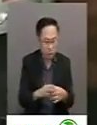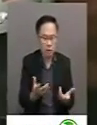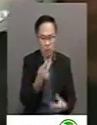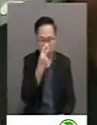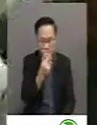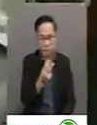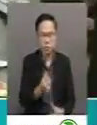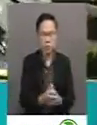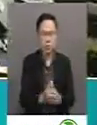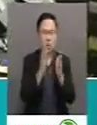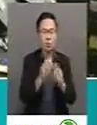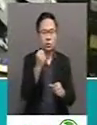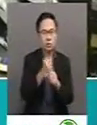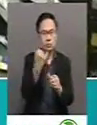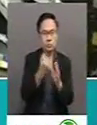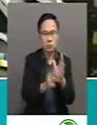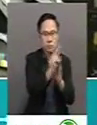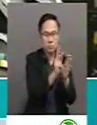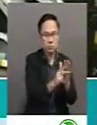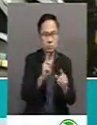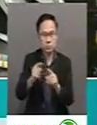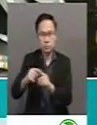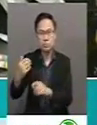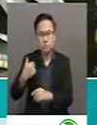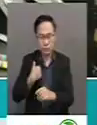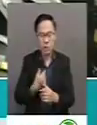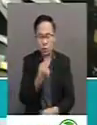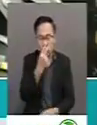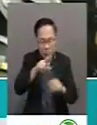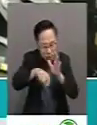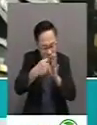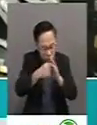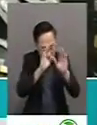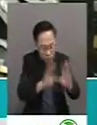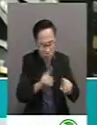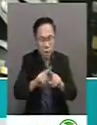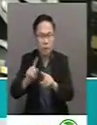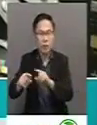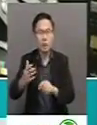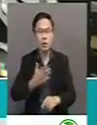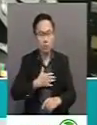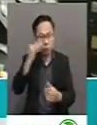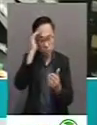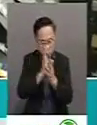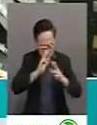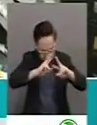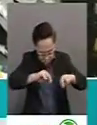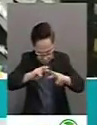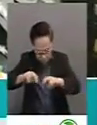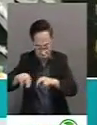นะที่คนที่กระทำผิดกฎหมายหรือเปล่าอันนี้มันก็เป็นเรื่องที่เราต้องพิสูจน์ท